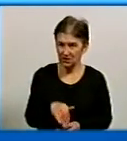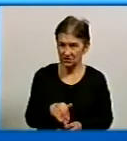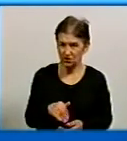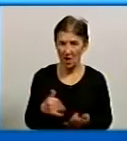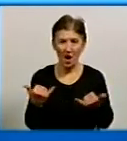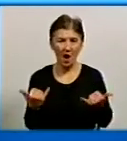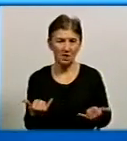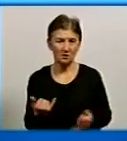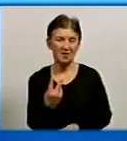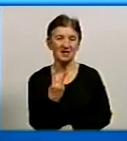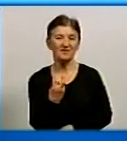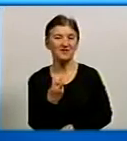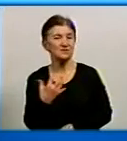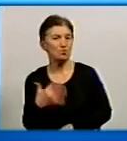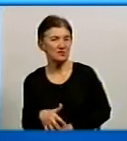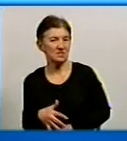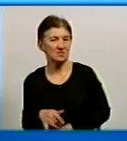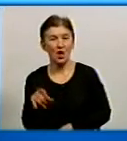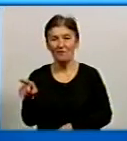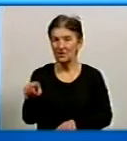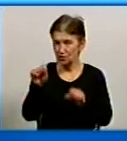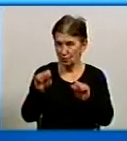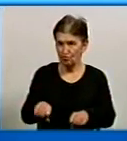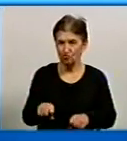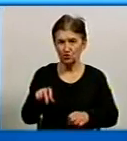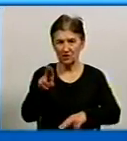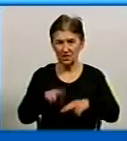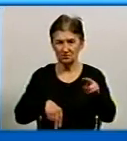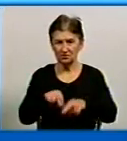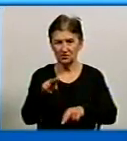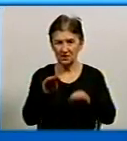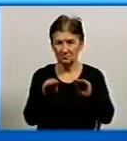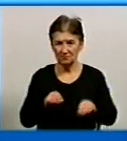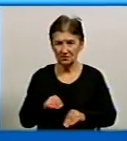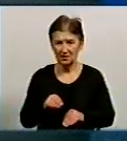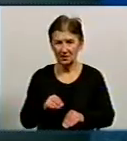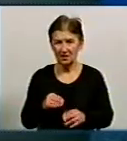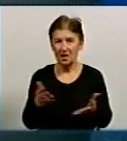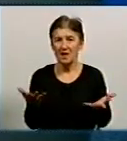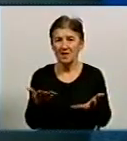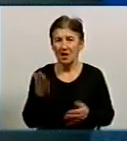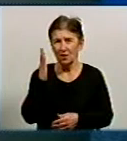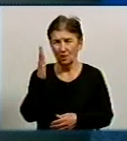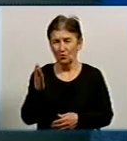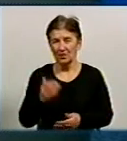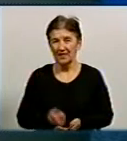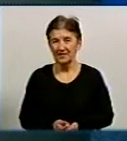тепер сума 250. Вони можуть претендувати збудувати цей проєкт фактично два рази? Як буде виходити з цієї ситуації? Ні,